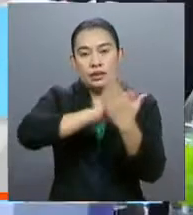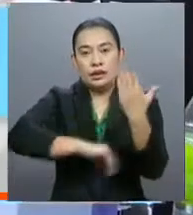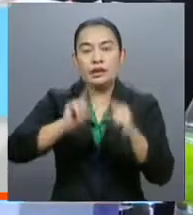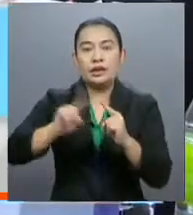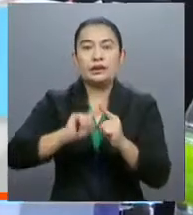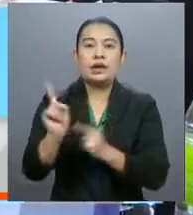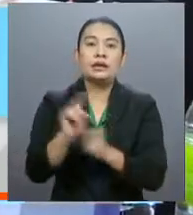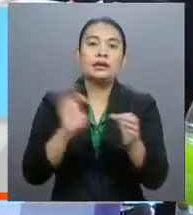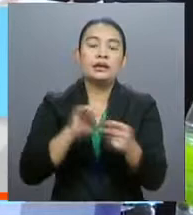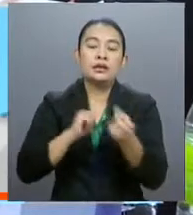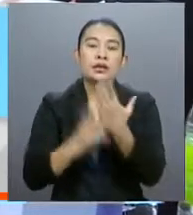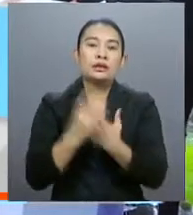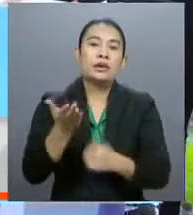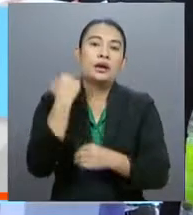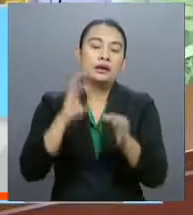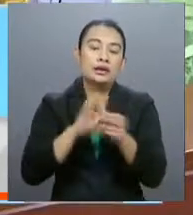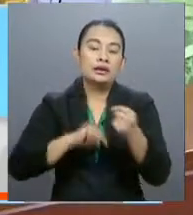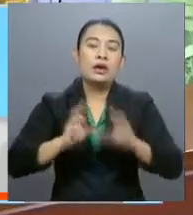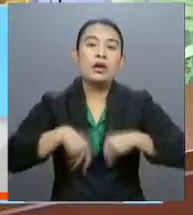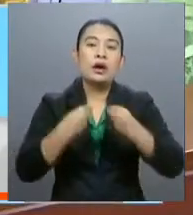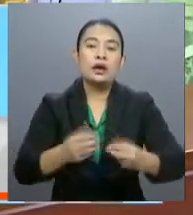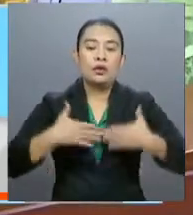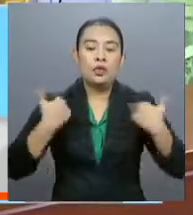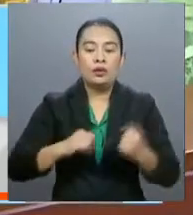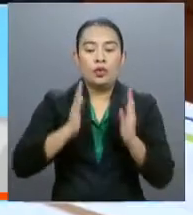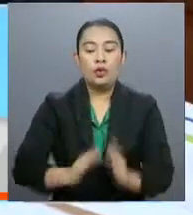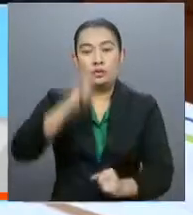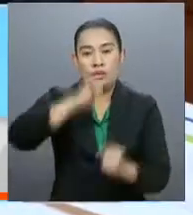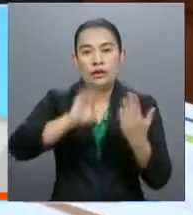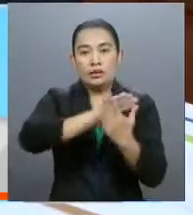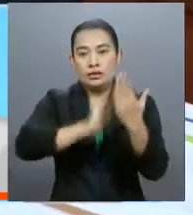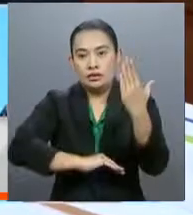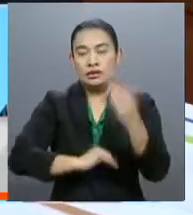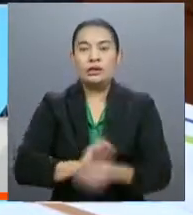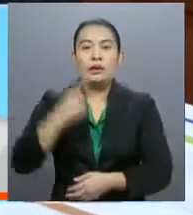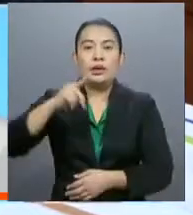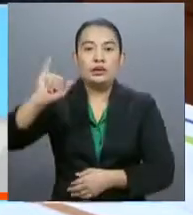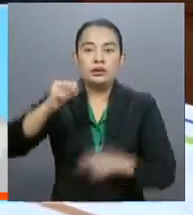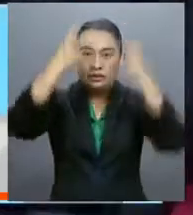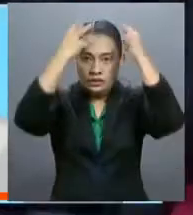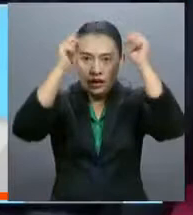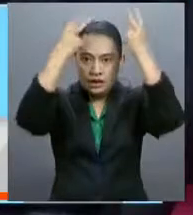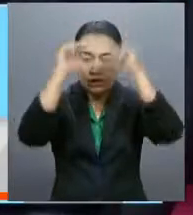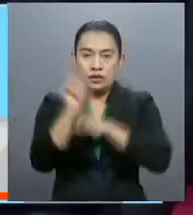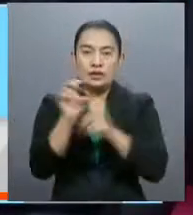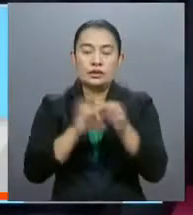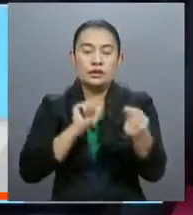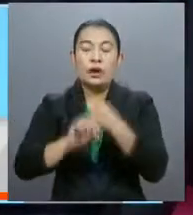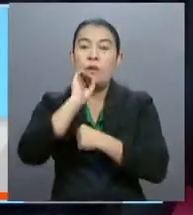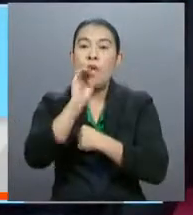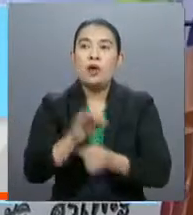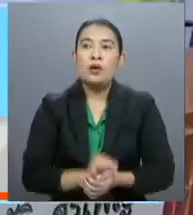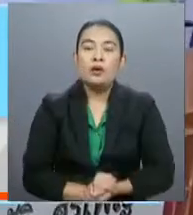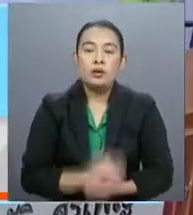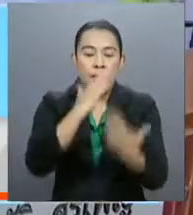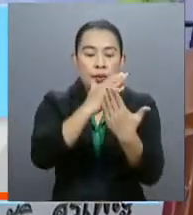สัปดาห์ผ่านรายการคืนความสุขให้คนในชาติพลเอกประยุทธ์จันทร์โอชานายกรัฐมนตรีระบุว่าการร่าง